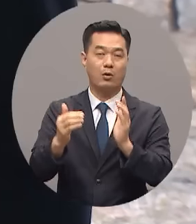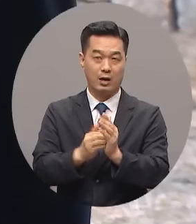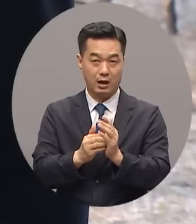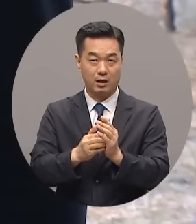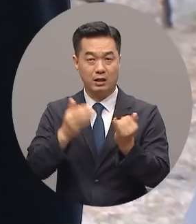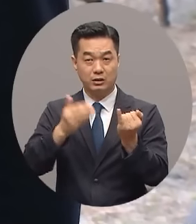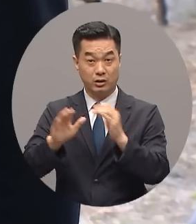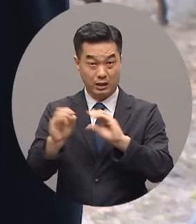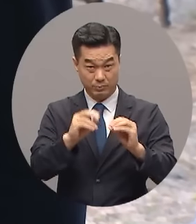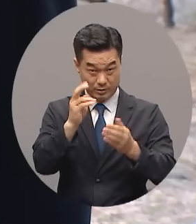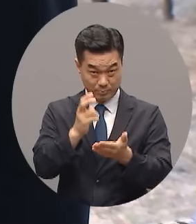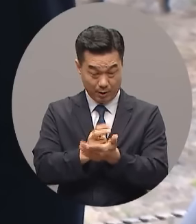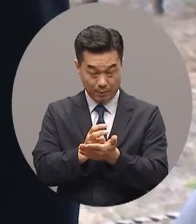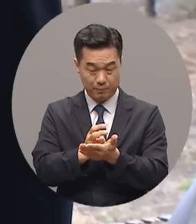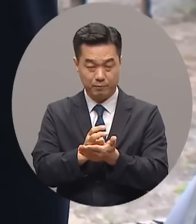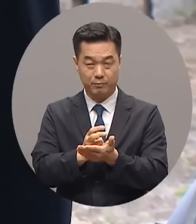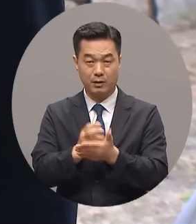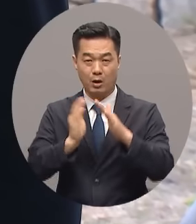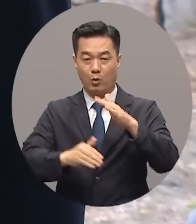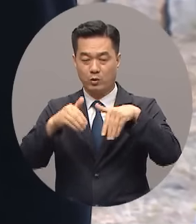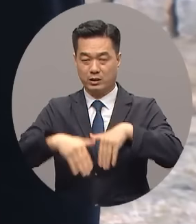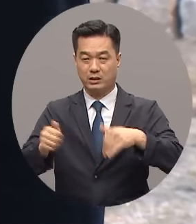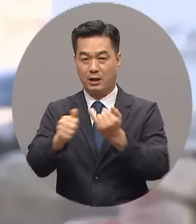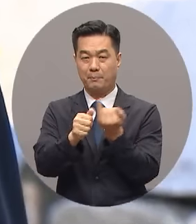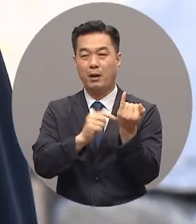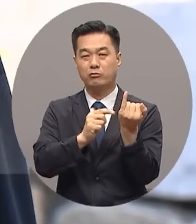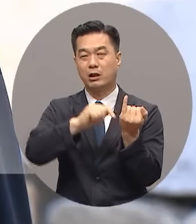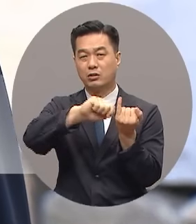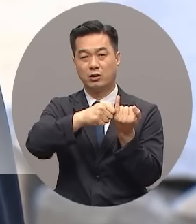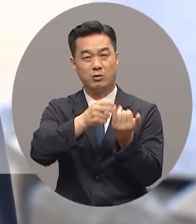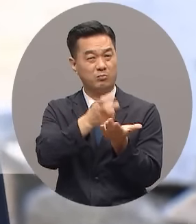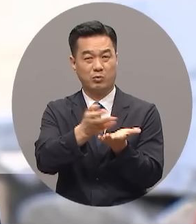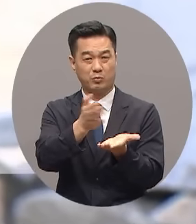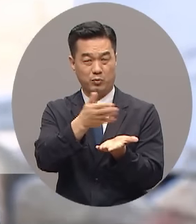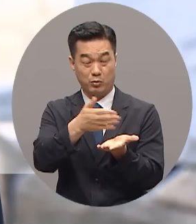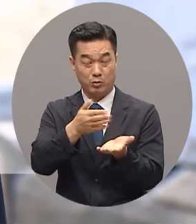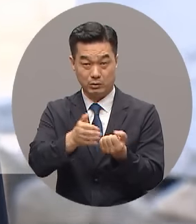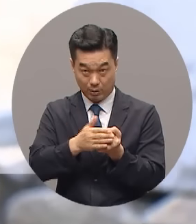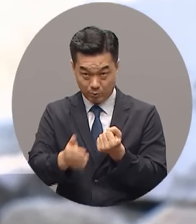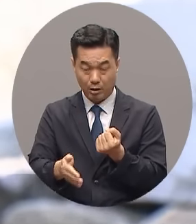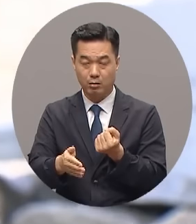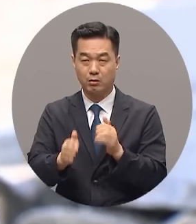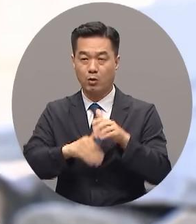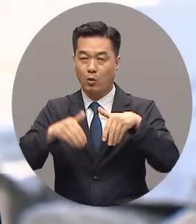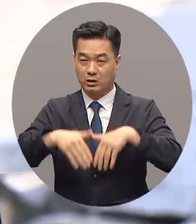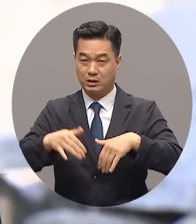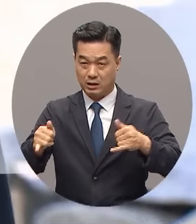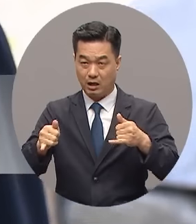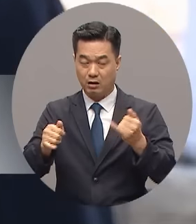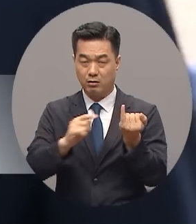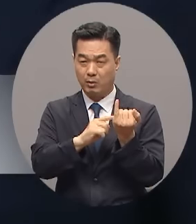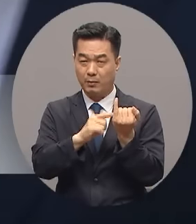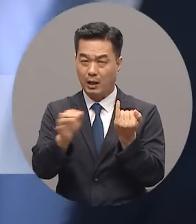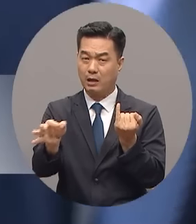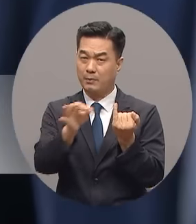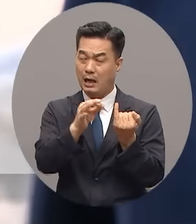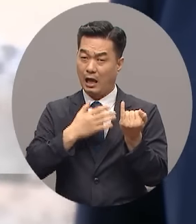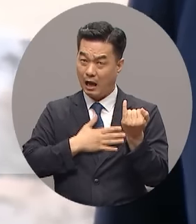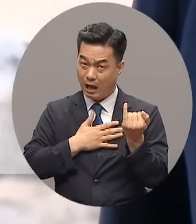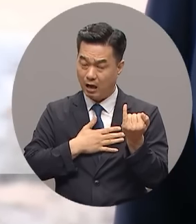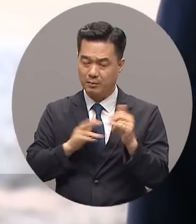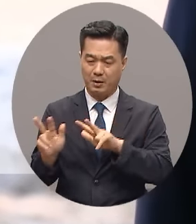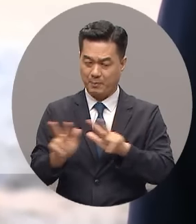청탁금지법에는 공직자의 배우자 처벌 규정이 없습니다 다만 공직자는 배우자의 금품수수 사실을 알 경우